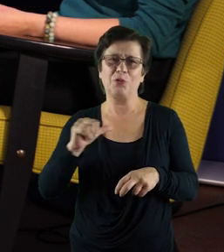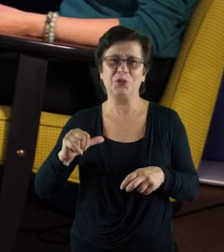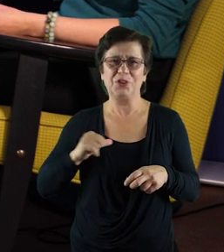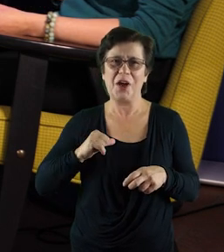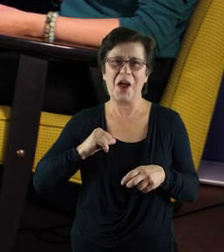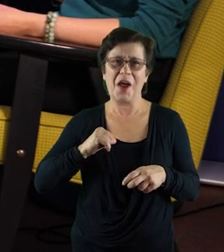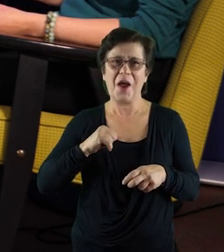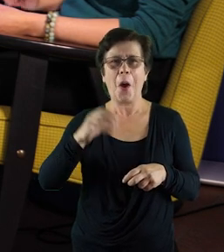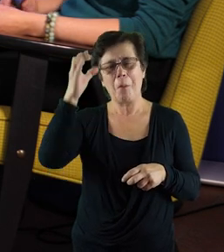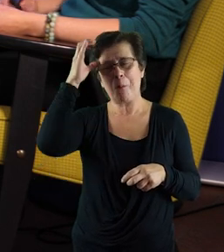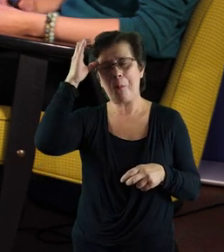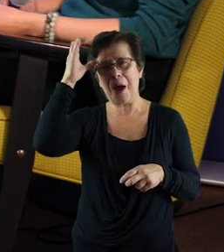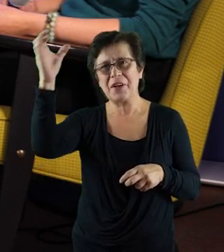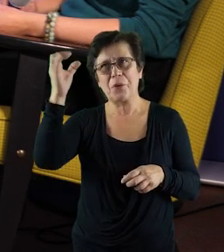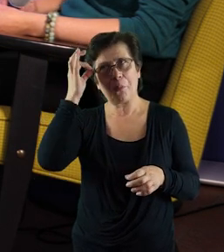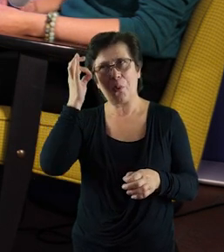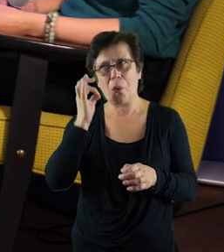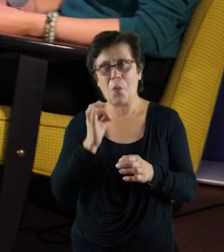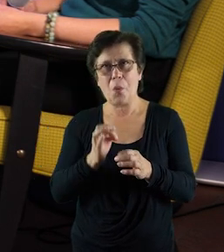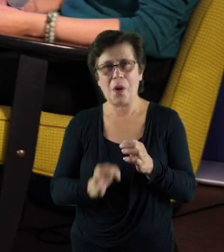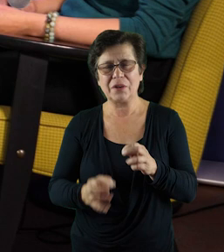to, bo to jest taki